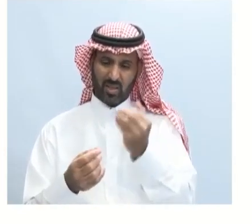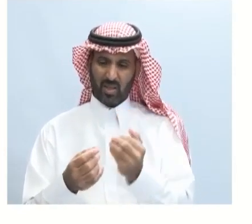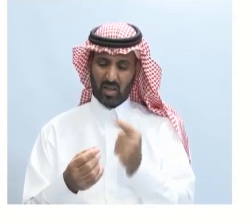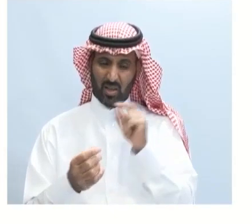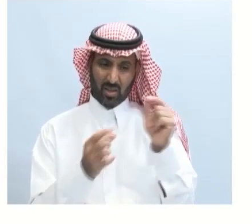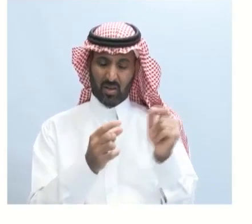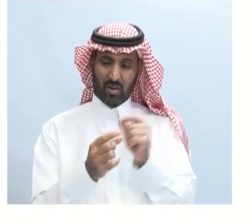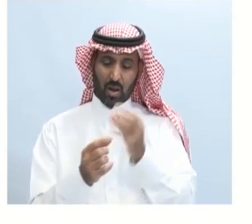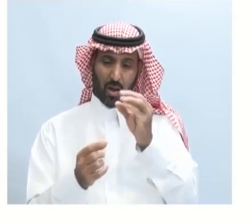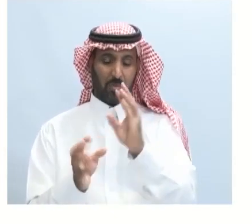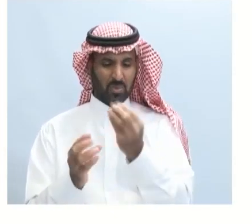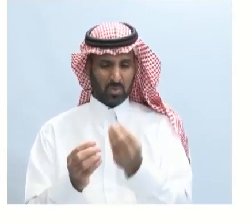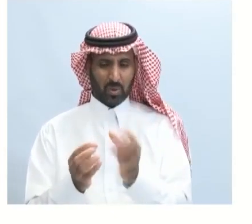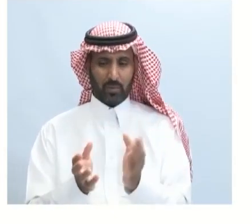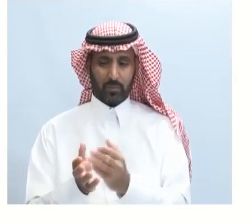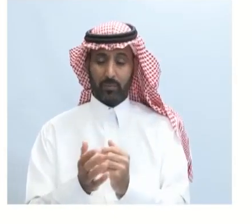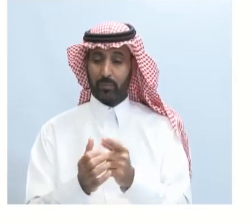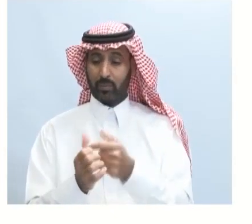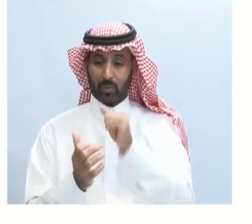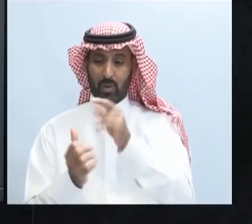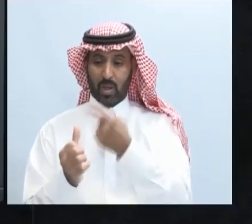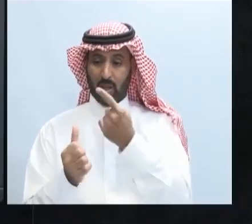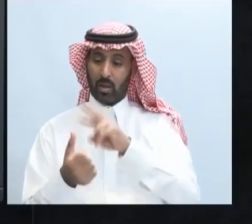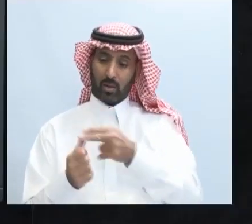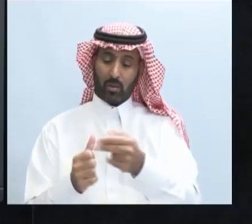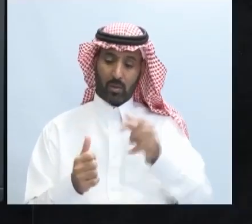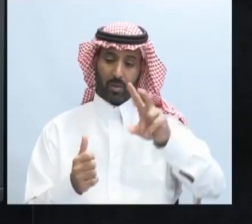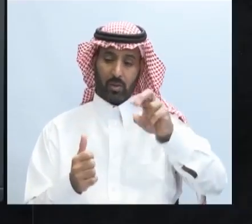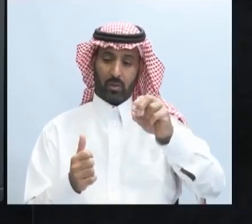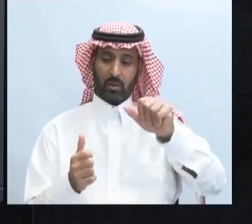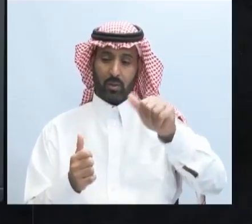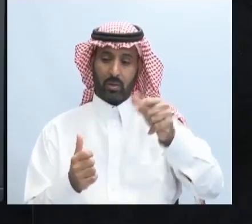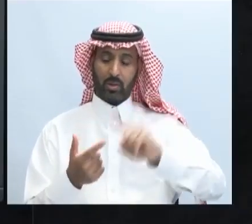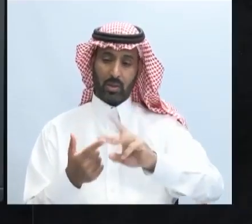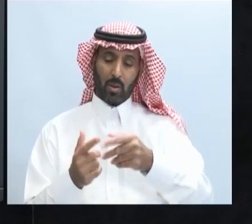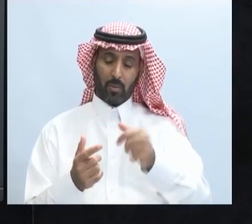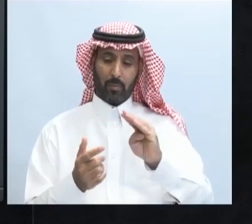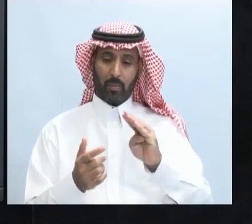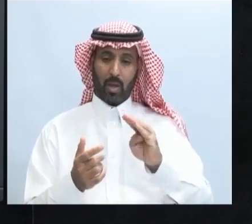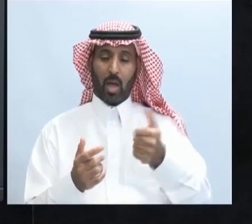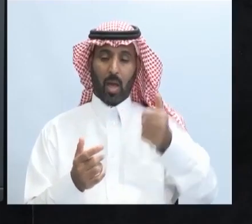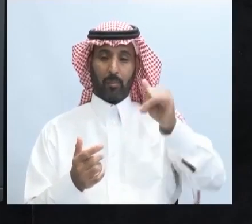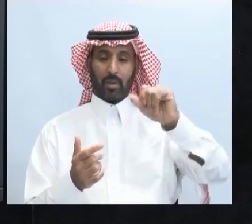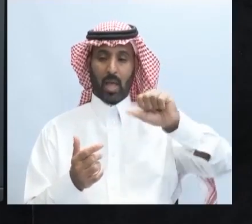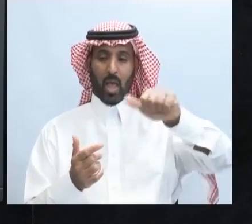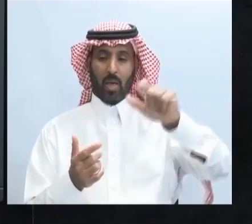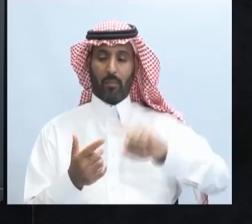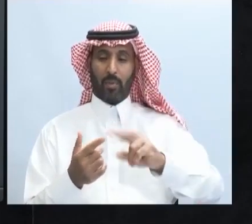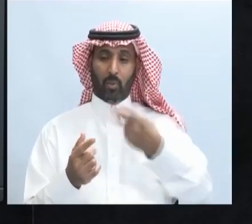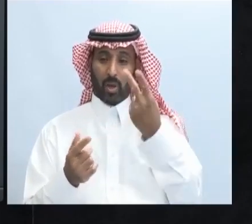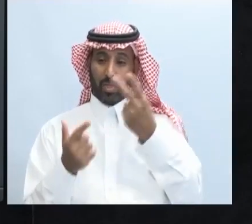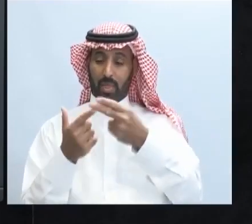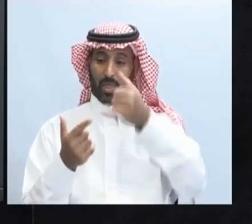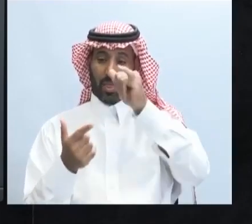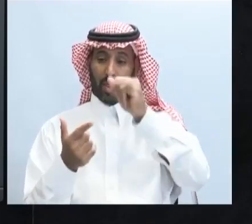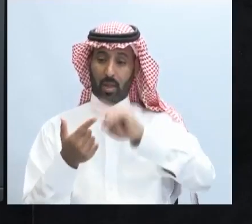لذرات الكربون اذا الكحولات الاوليه تتحول الى اليدات الالديهيدات تتحول الى احماض كربوكسيليه الكحولات الثانويه تتحول